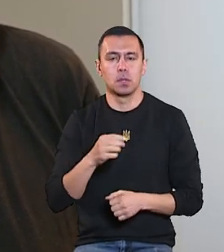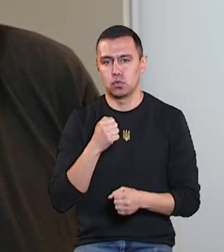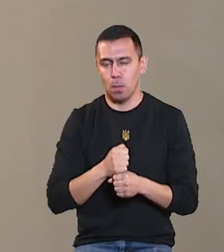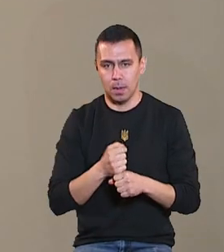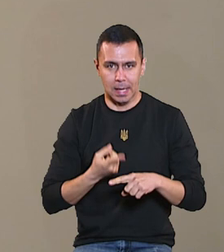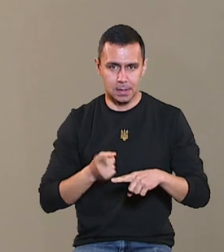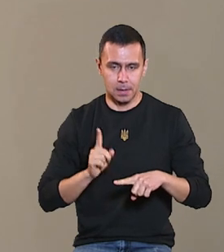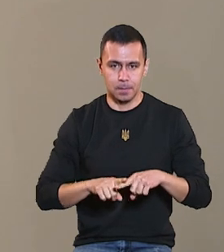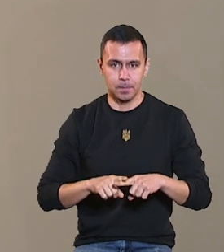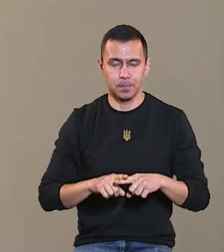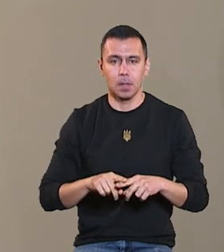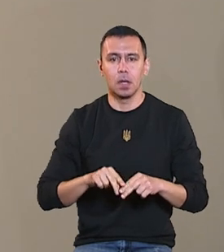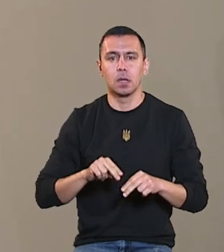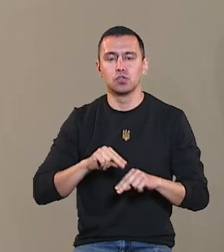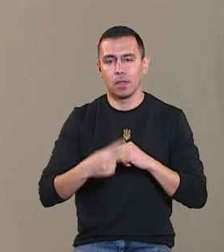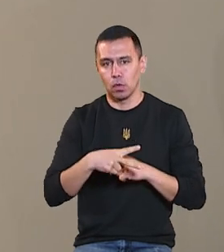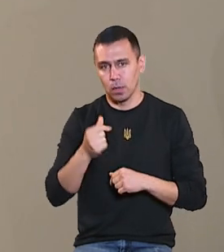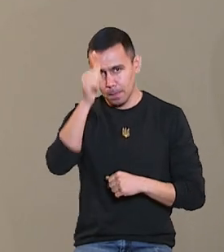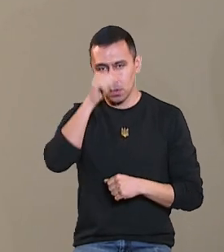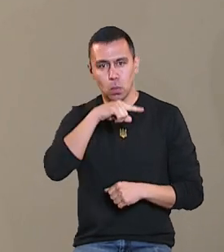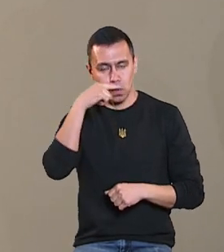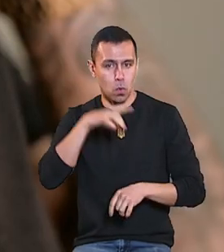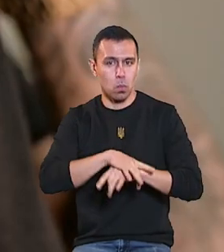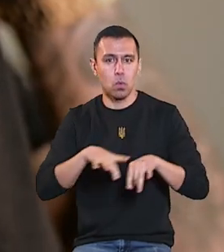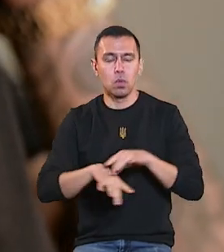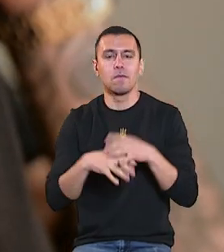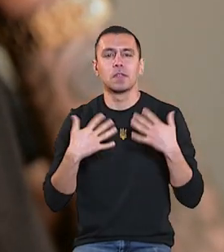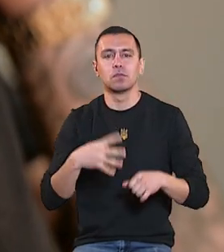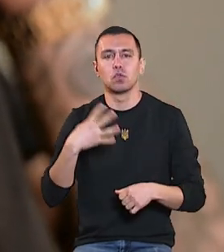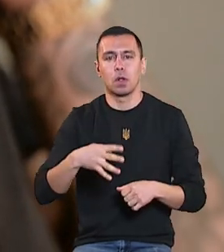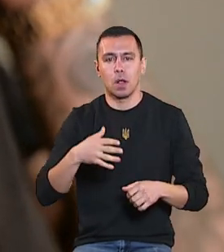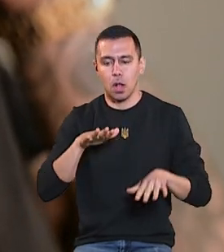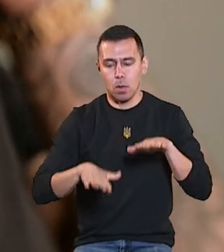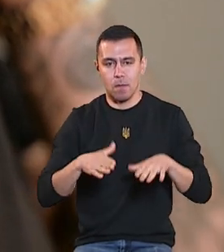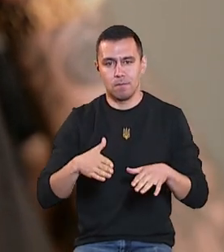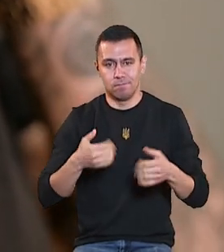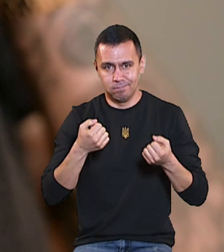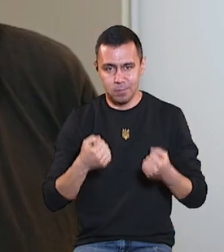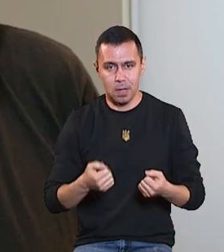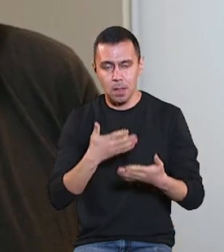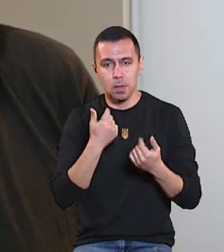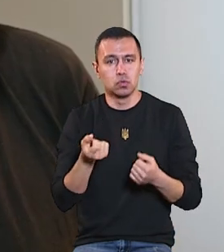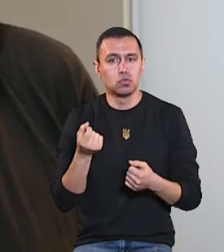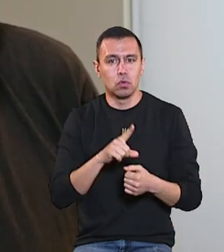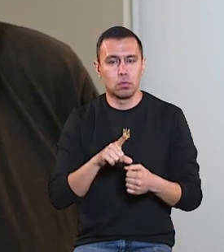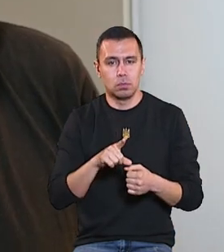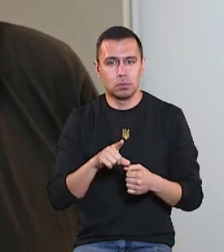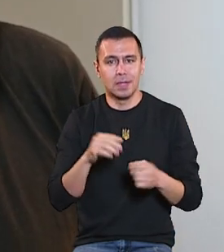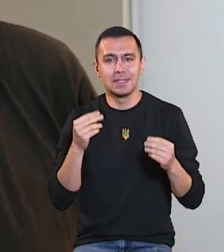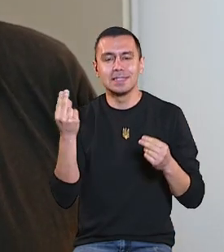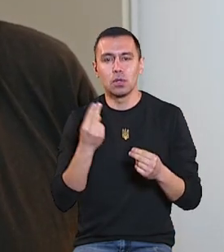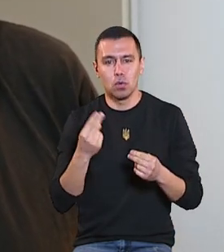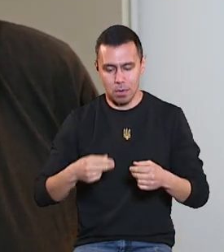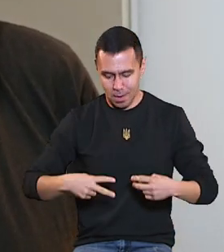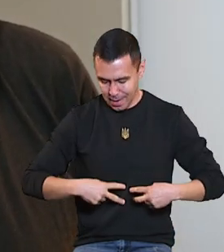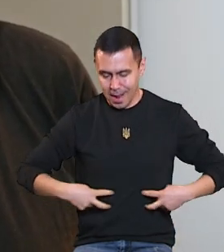це. За 21 місяць російського полону, каже, втратив 40 кілограмів ваги і не має жодного неполаманого ребра.